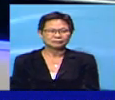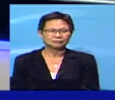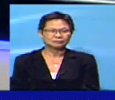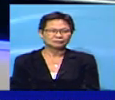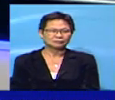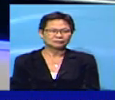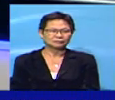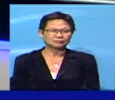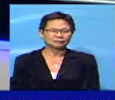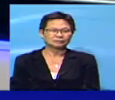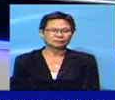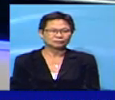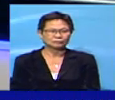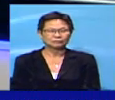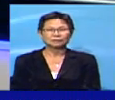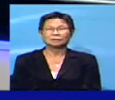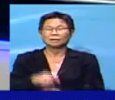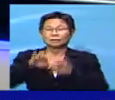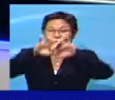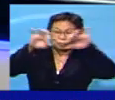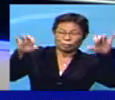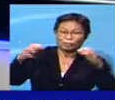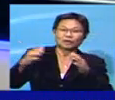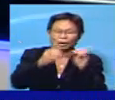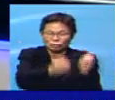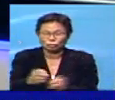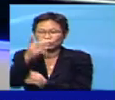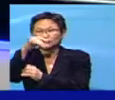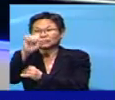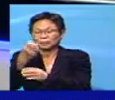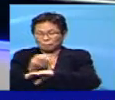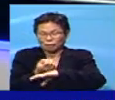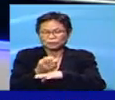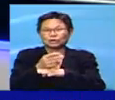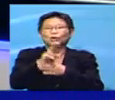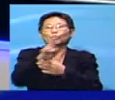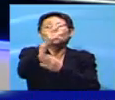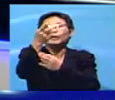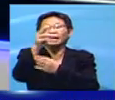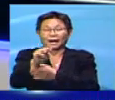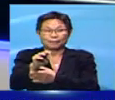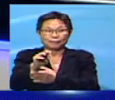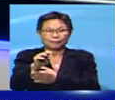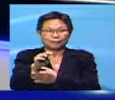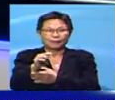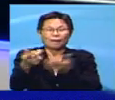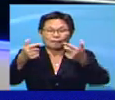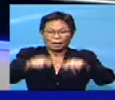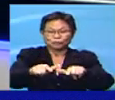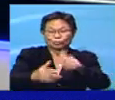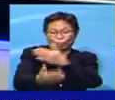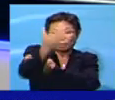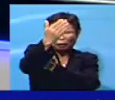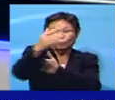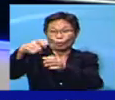larian campus To explore anjuran kolej kediaman Krismas Universiti kebangsaan Malaysia UKM yang berlangsung pagi tadi